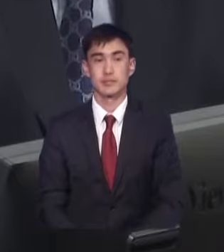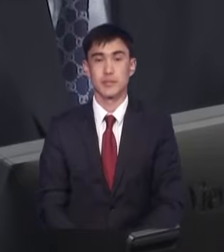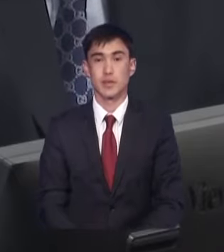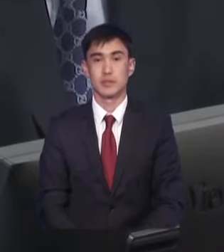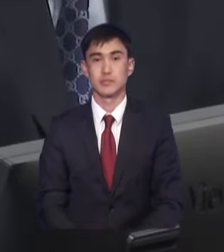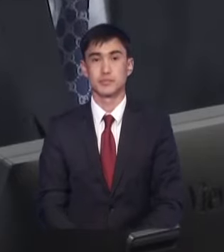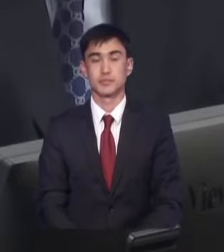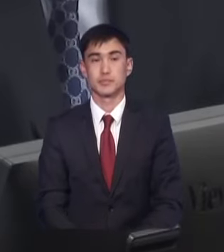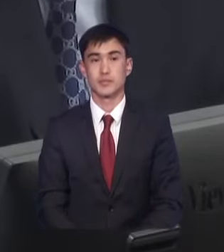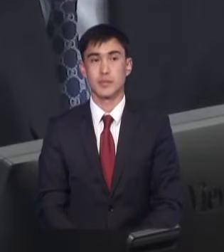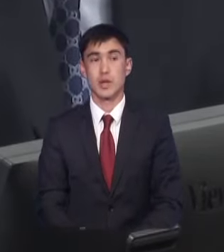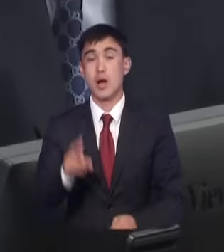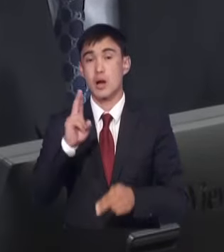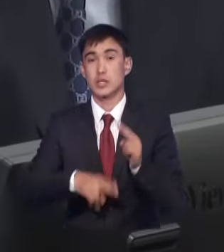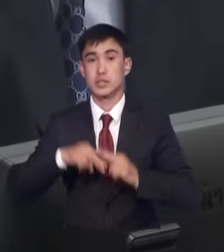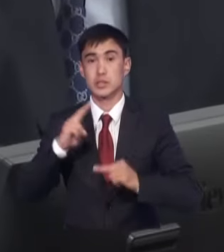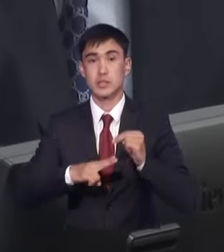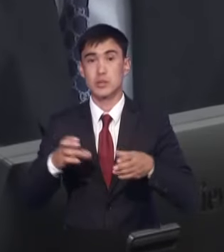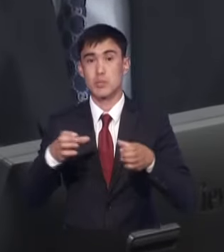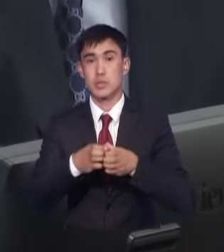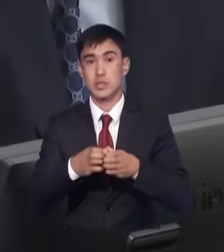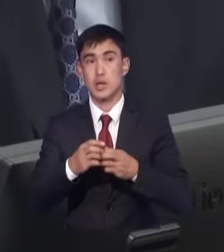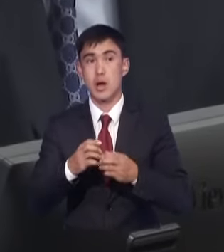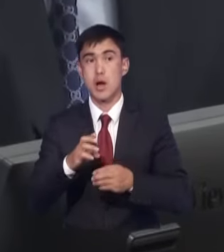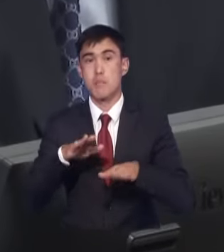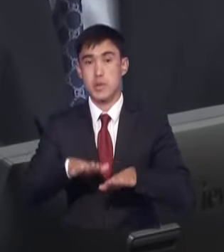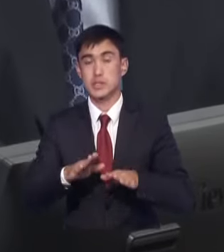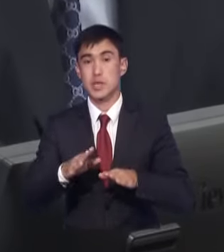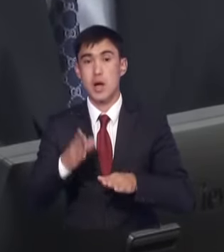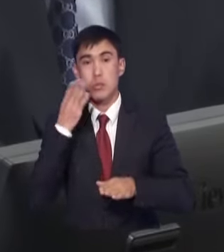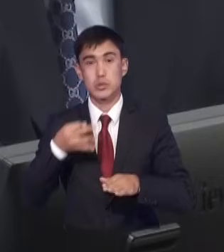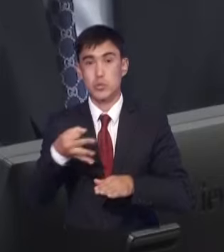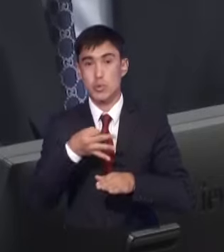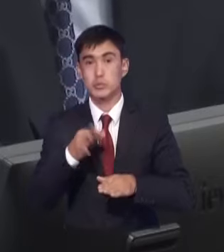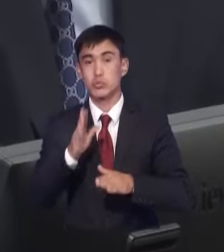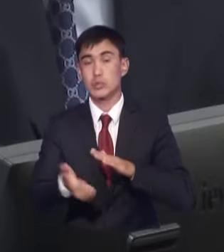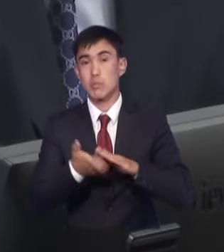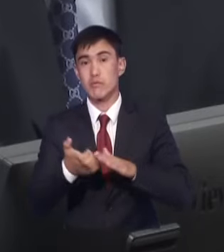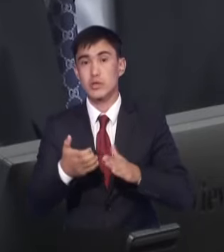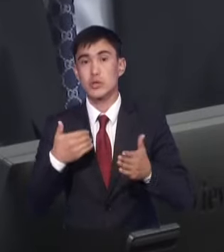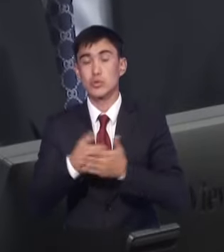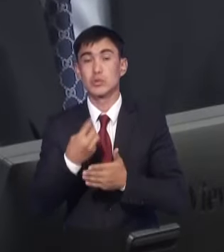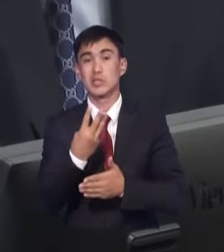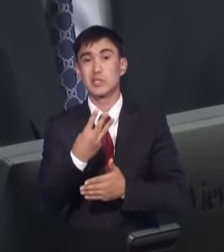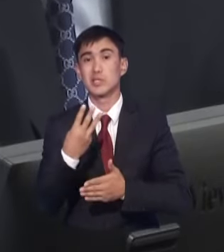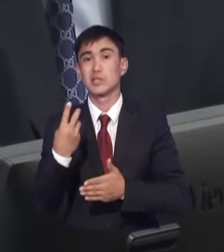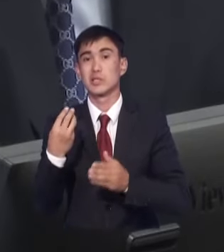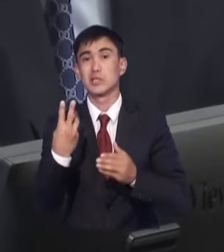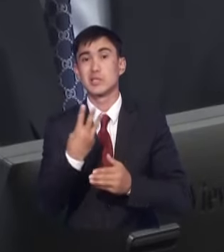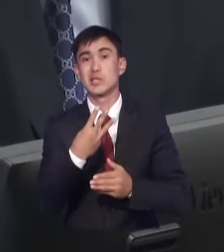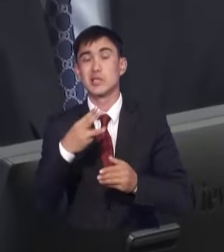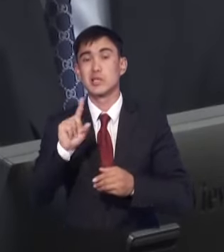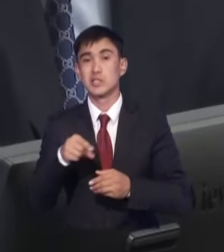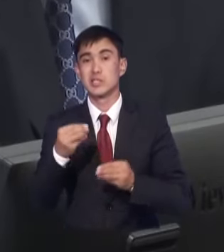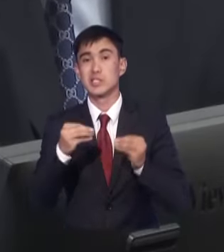проекта по окончании строительства комбината На богунской месторождении будут добывать и перерабатывать до 3,3 млн